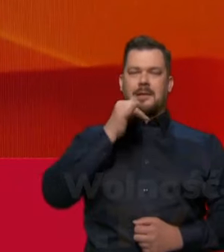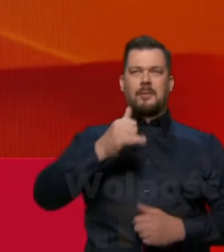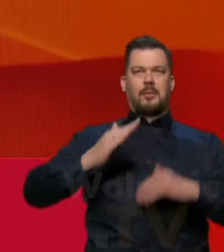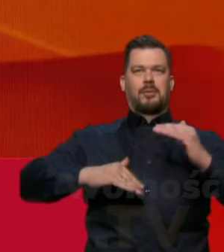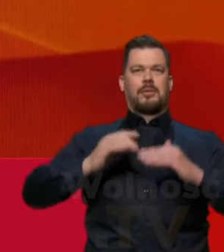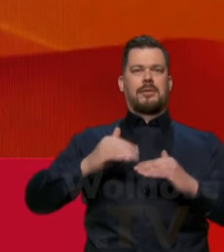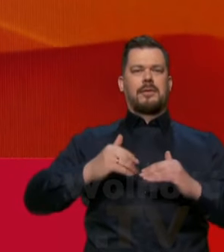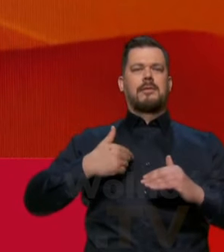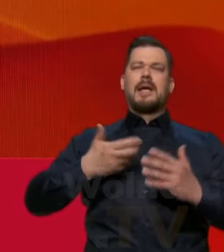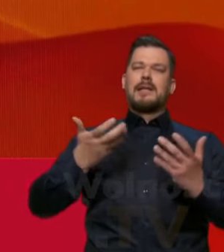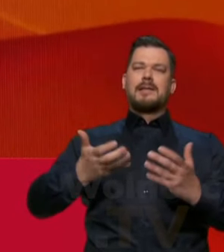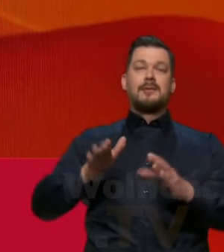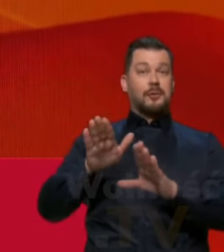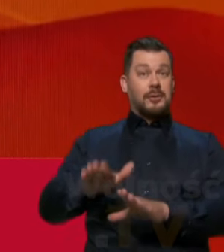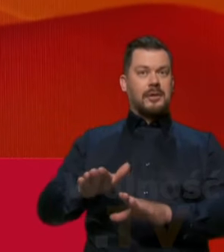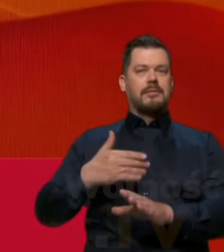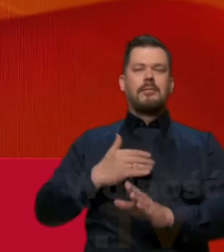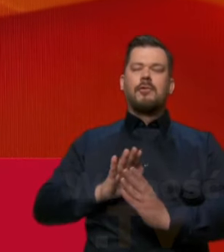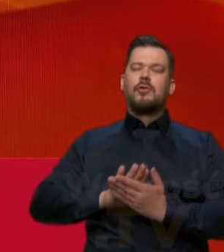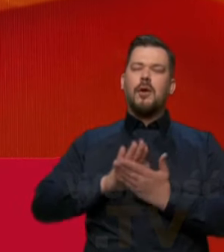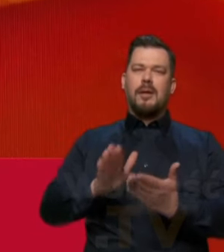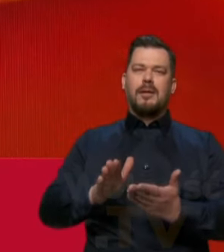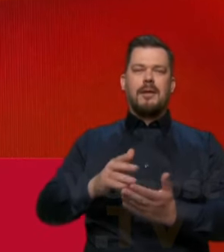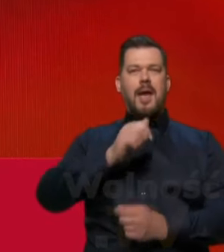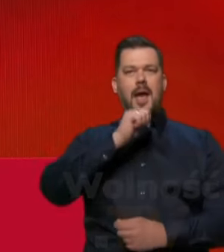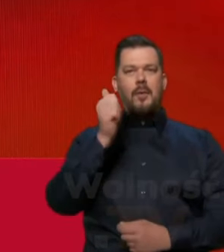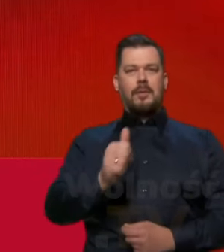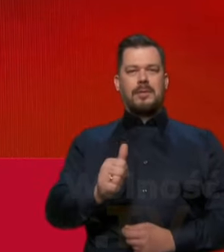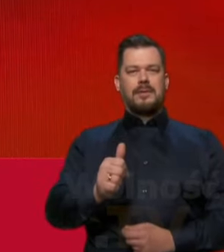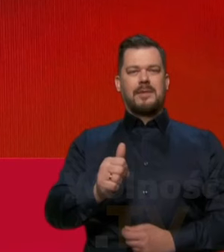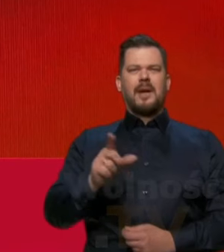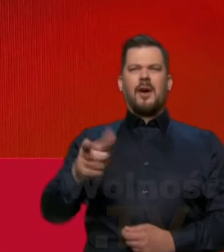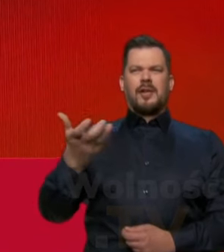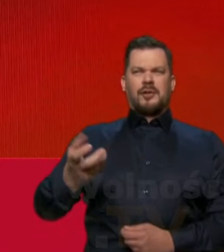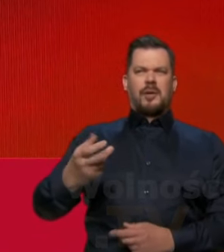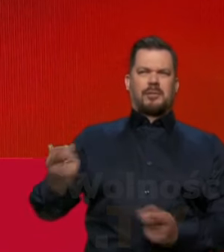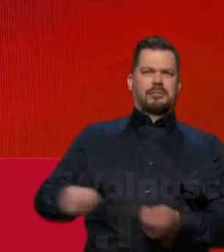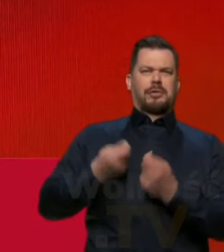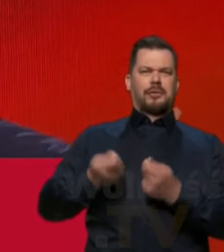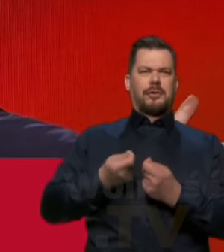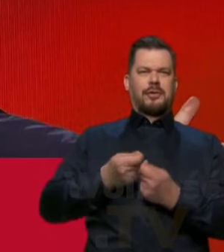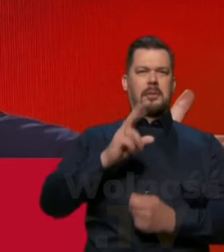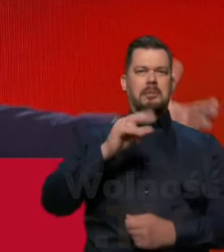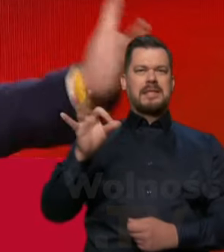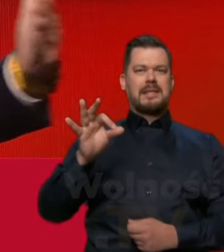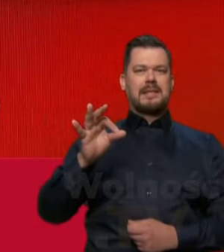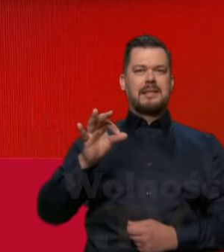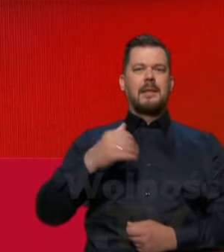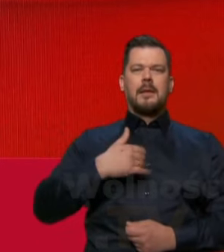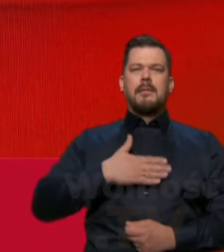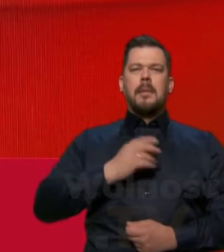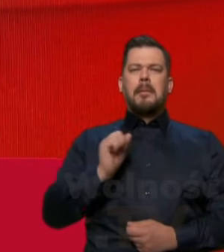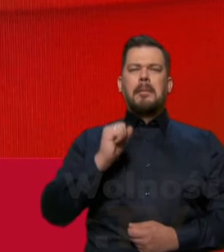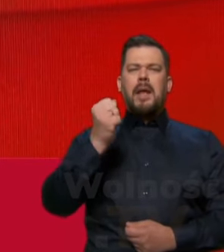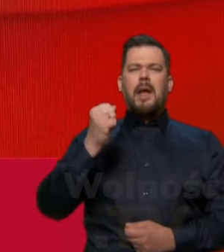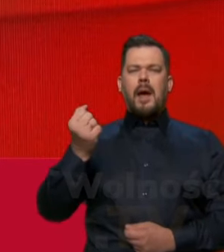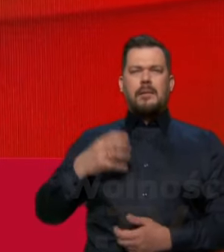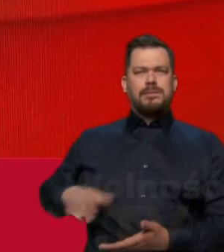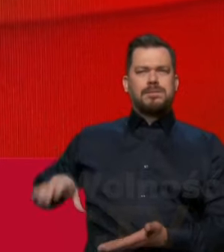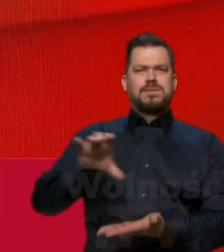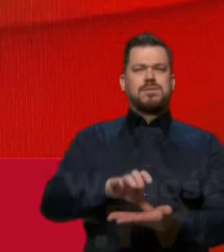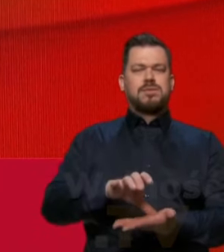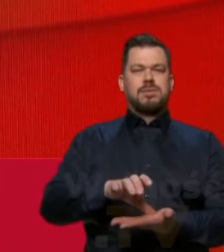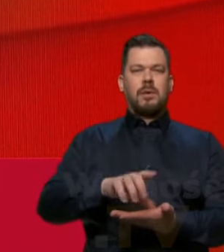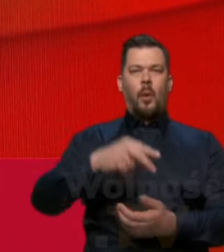Zostawię miasto tolerancyjne, europejskie, mimo że próbowaliście nam w tym przeszkadzać. Pozyskujemy miliardy z Unii Europejskiej,